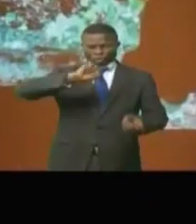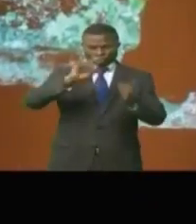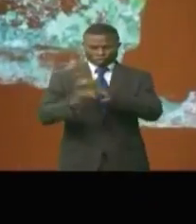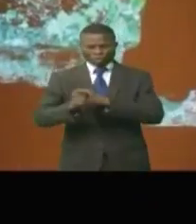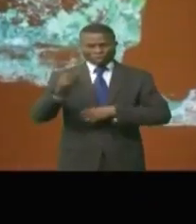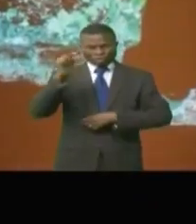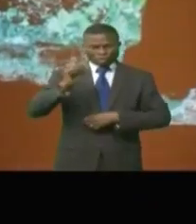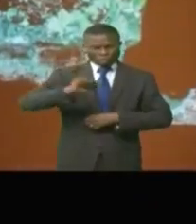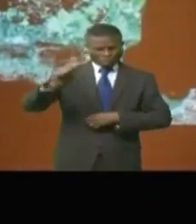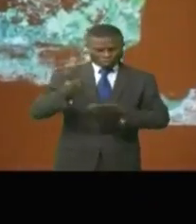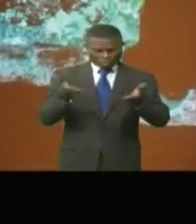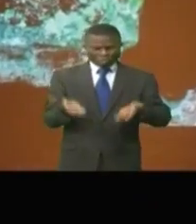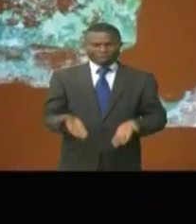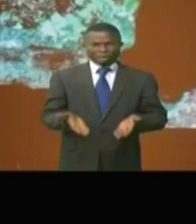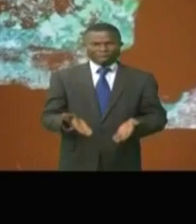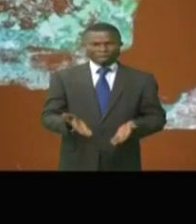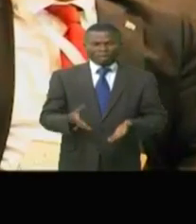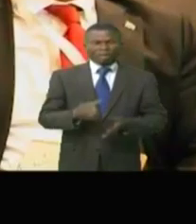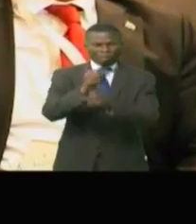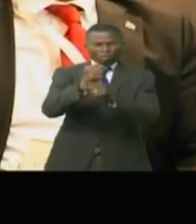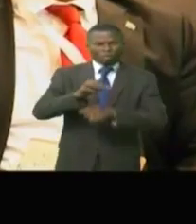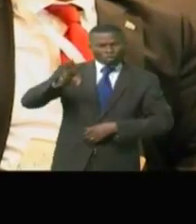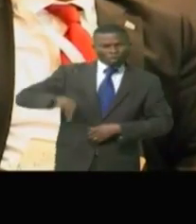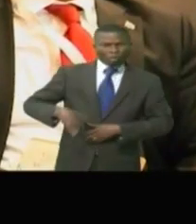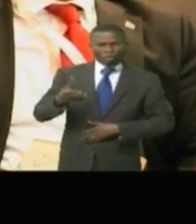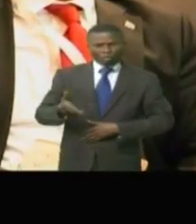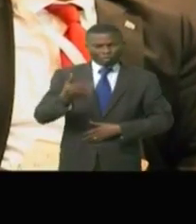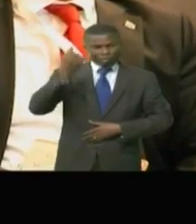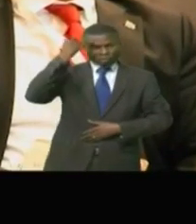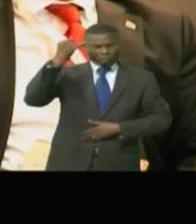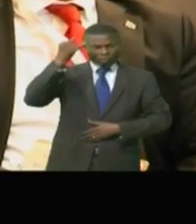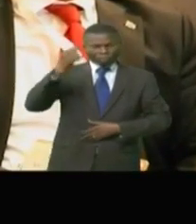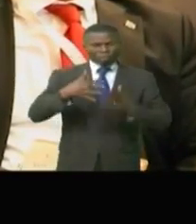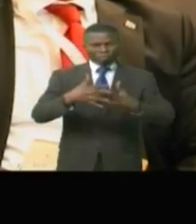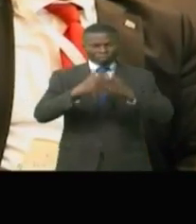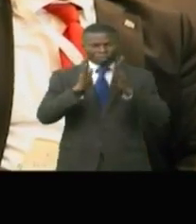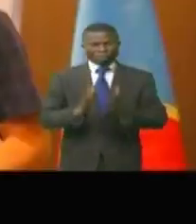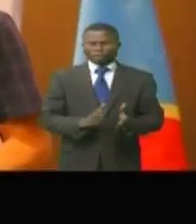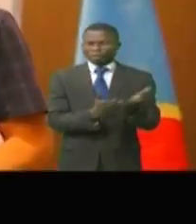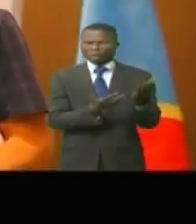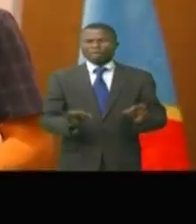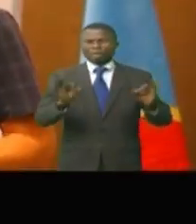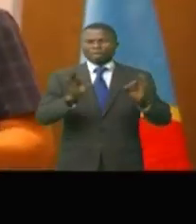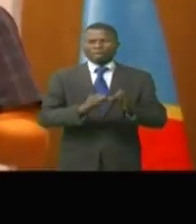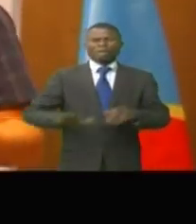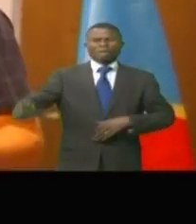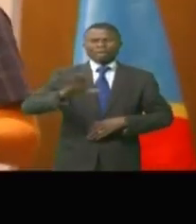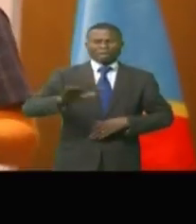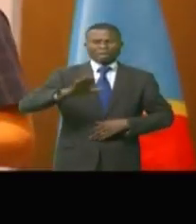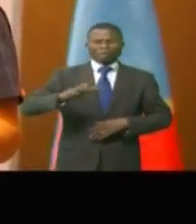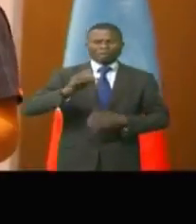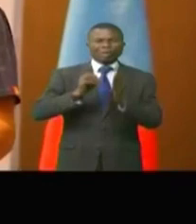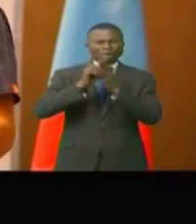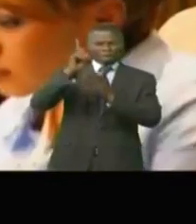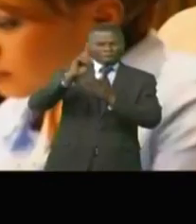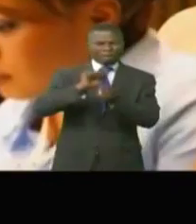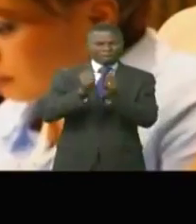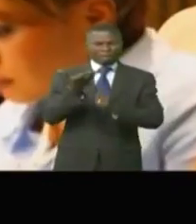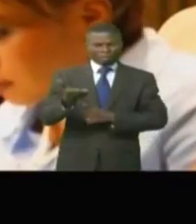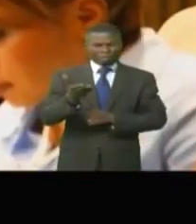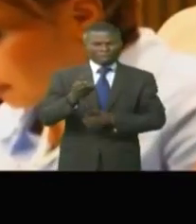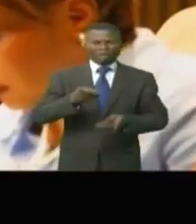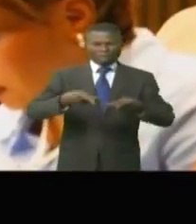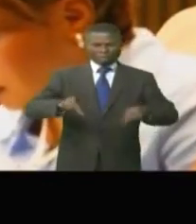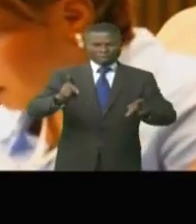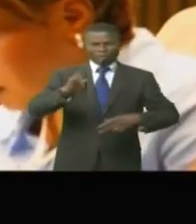ce minerai sur place en vue d'en tirer bénéfice. Ce dans le cadre d'un partenariat sérieux avec des pays ayant excellé dans le domaine. Pour permettre